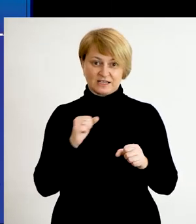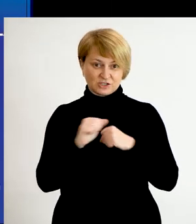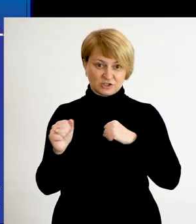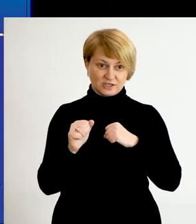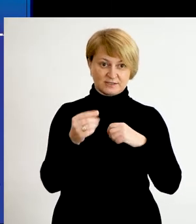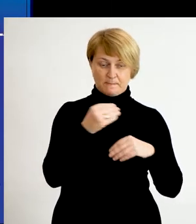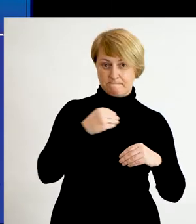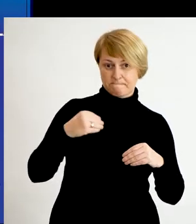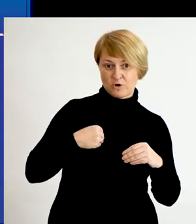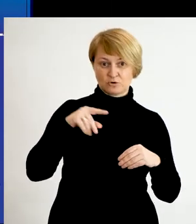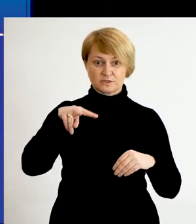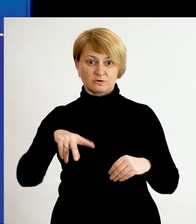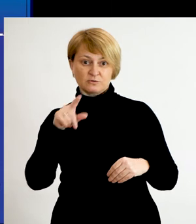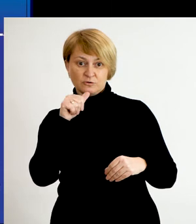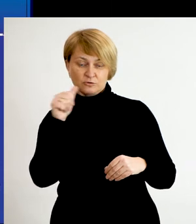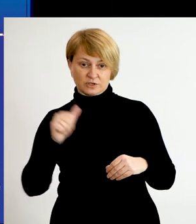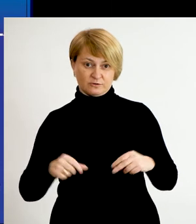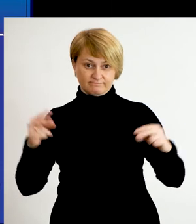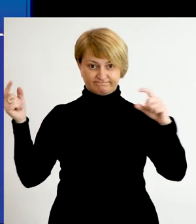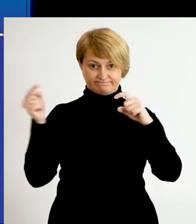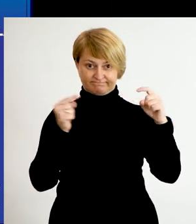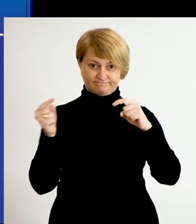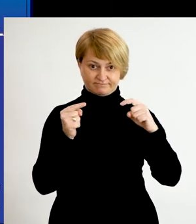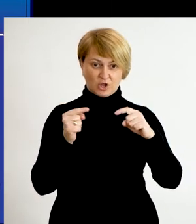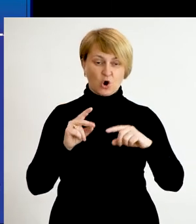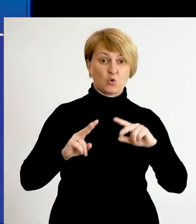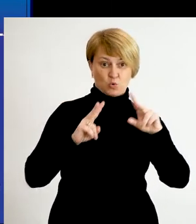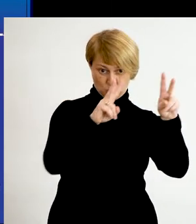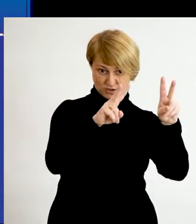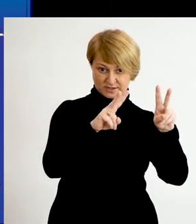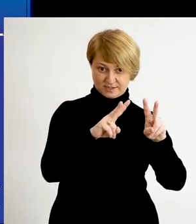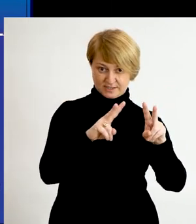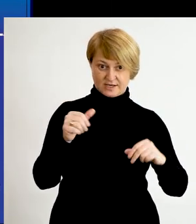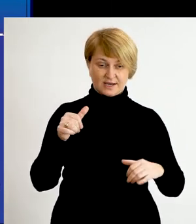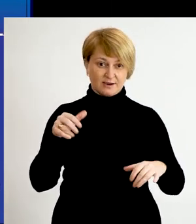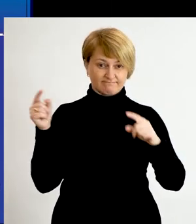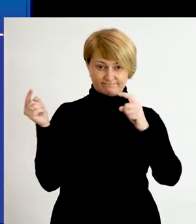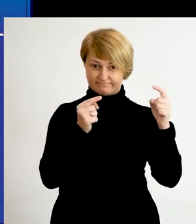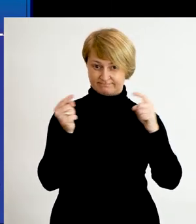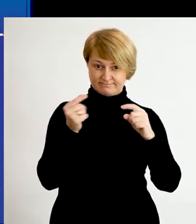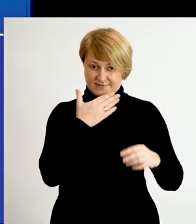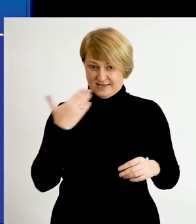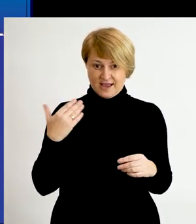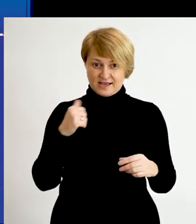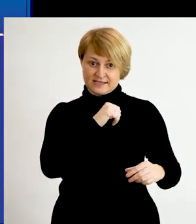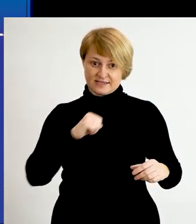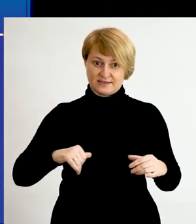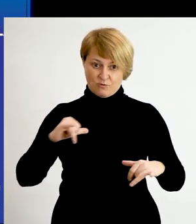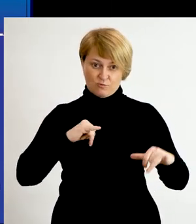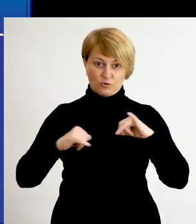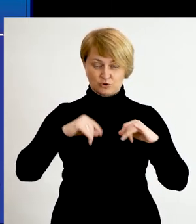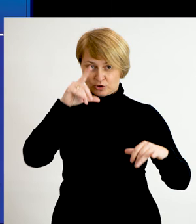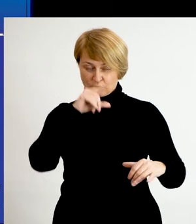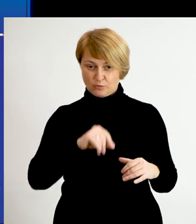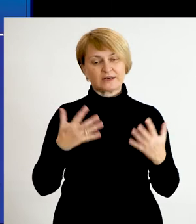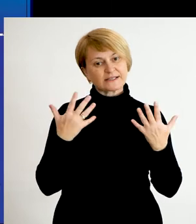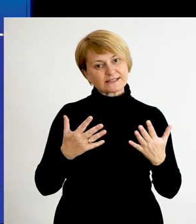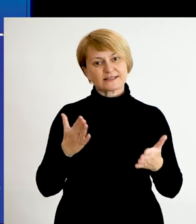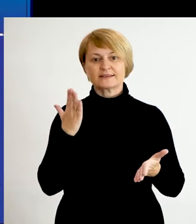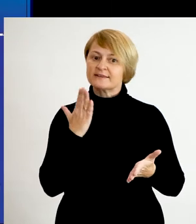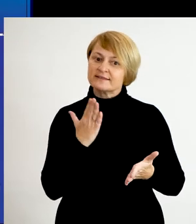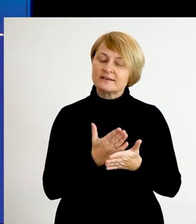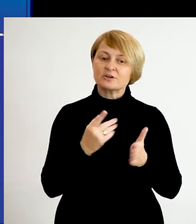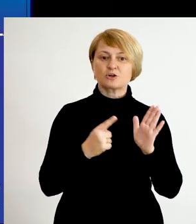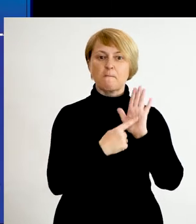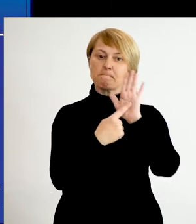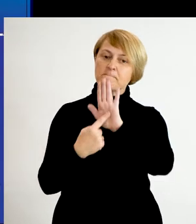w tej chwili obserwujemy. Oczywiście uczestnikiem tego sporu nie są samorządy, tym bardziej nie jest samorząd Opola. Chcę tylko Państwu pokazać,